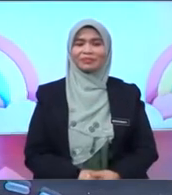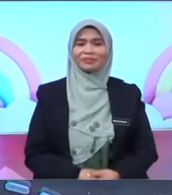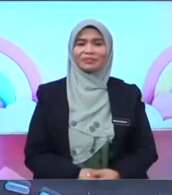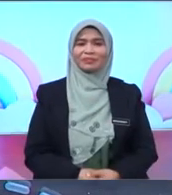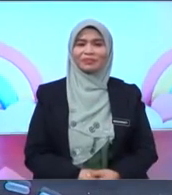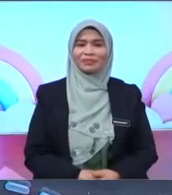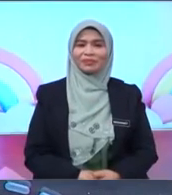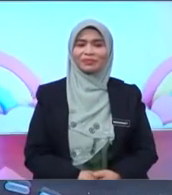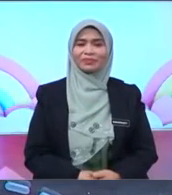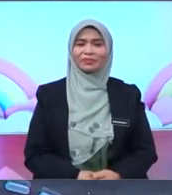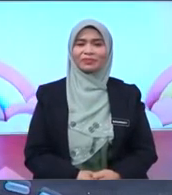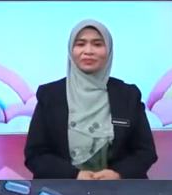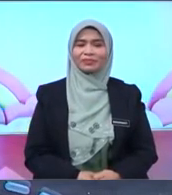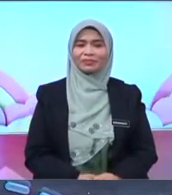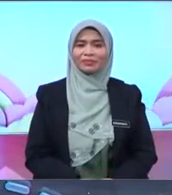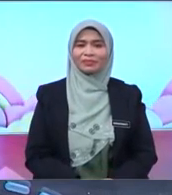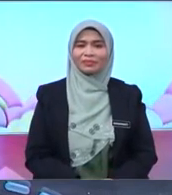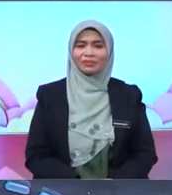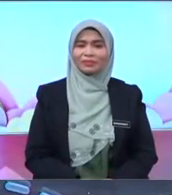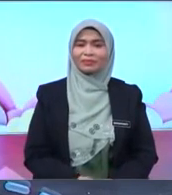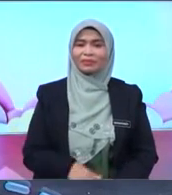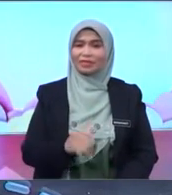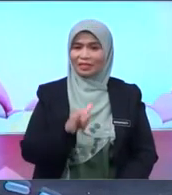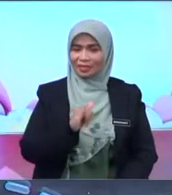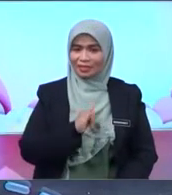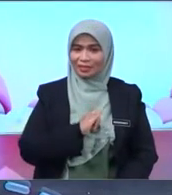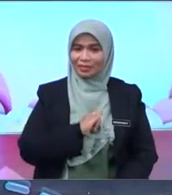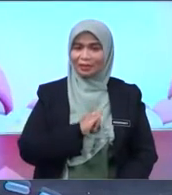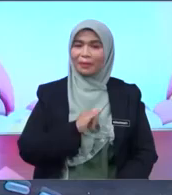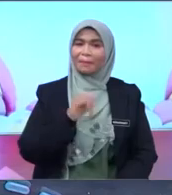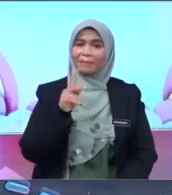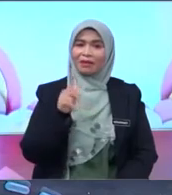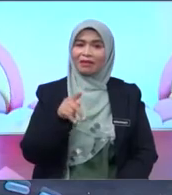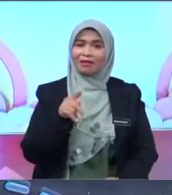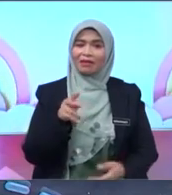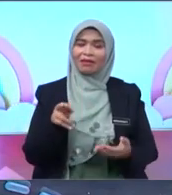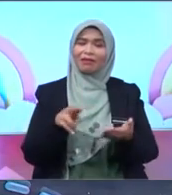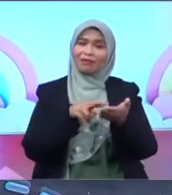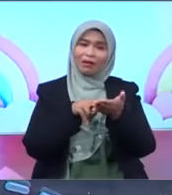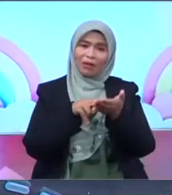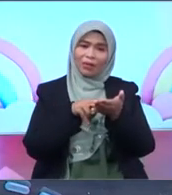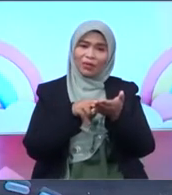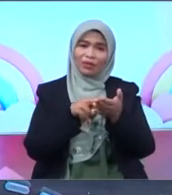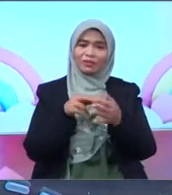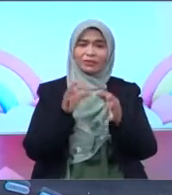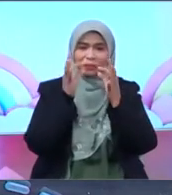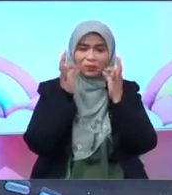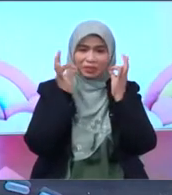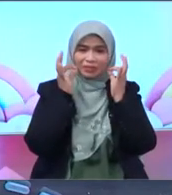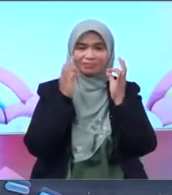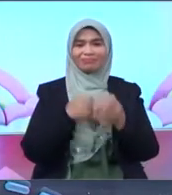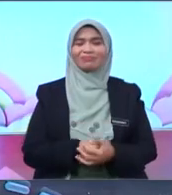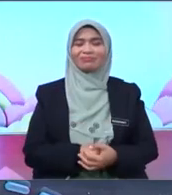copying e Hai semuanya pertama sayup banyak lakukan merawat kucing jalanan Wow